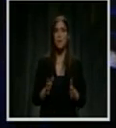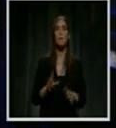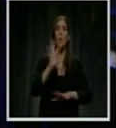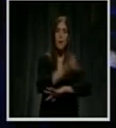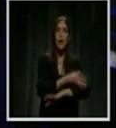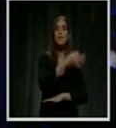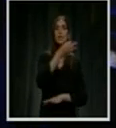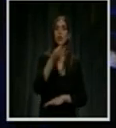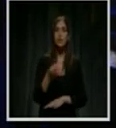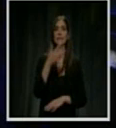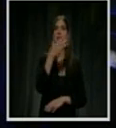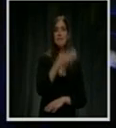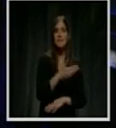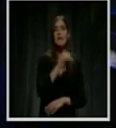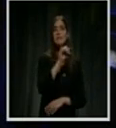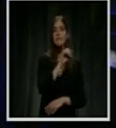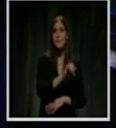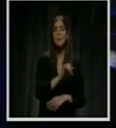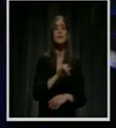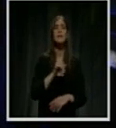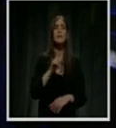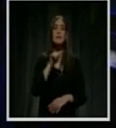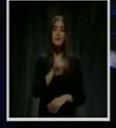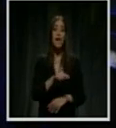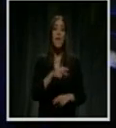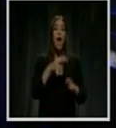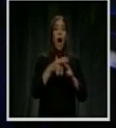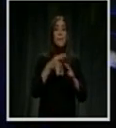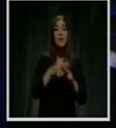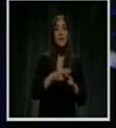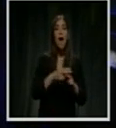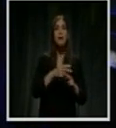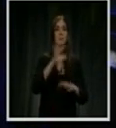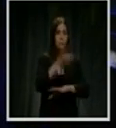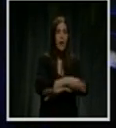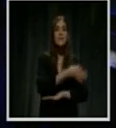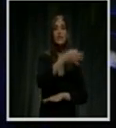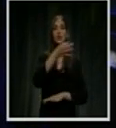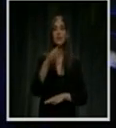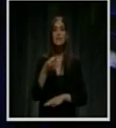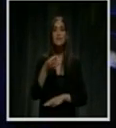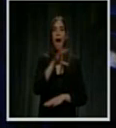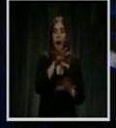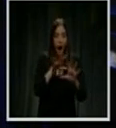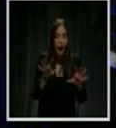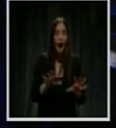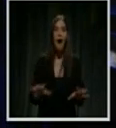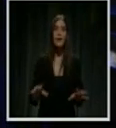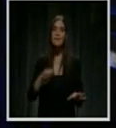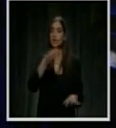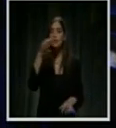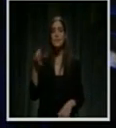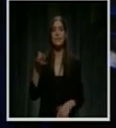li għaddew ġewwa l-birgu minn żona żdingata tajna 9 titmiem ta' art illi fija jistgħu jgawdu tfal tagħna. Nsemmi